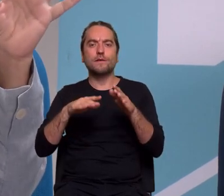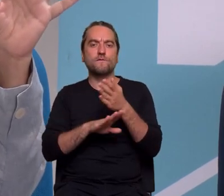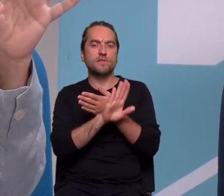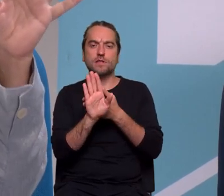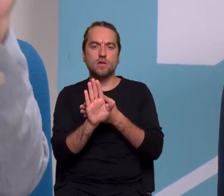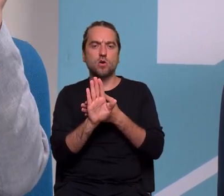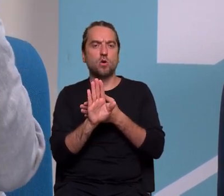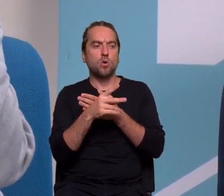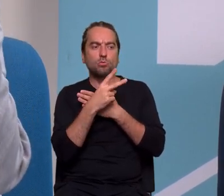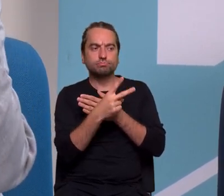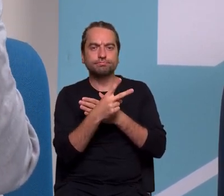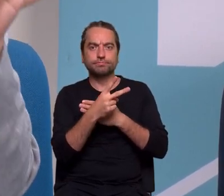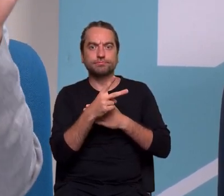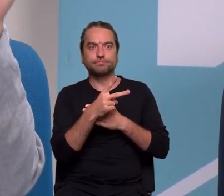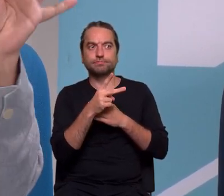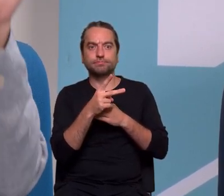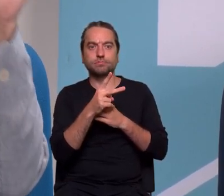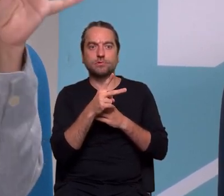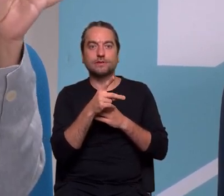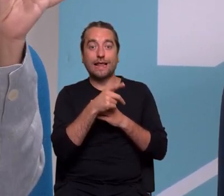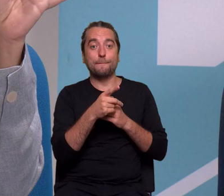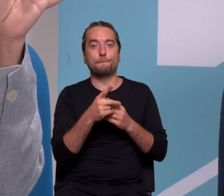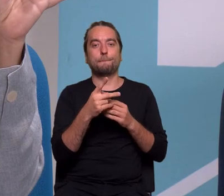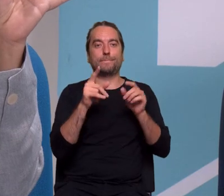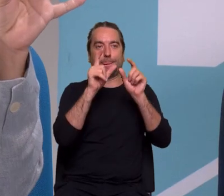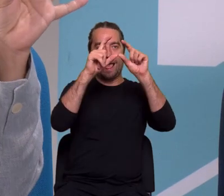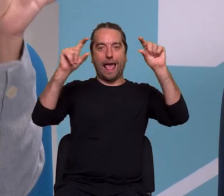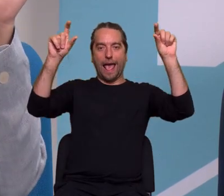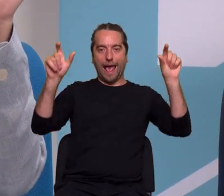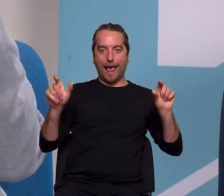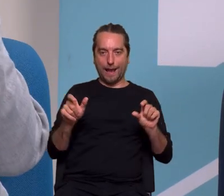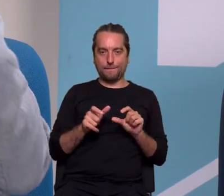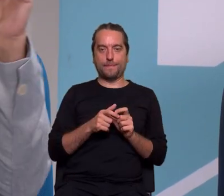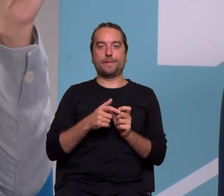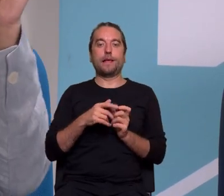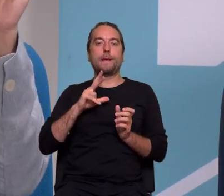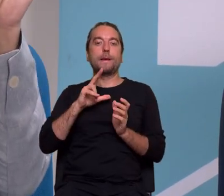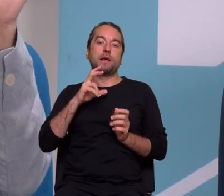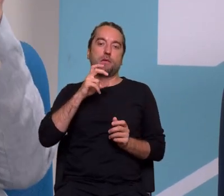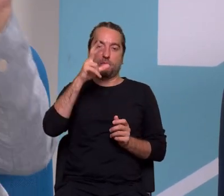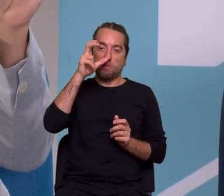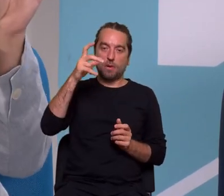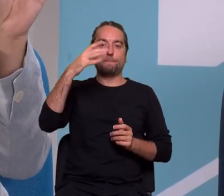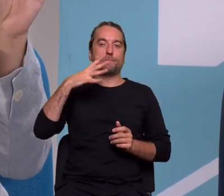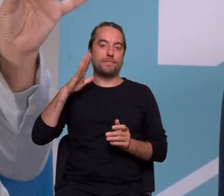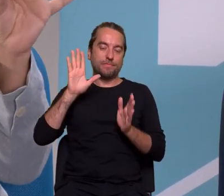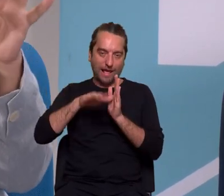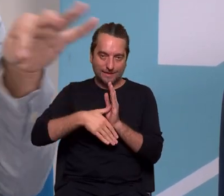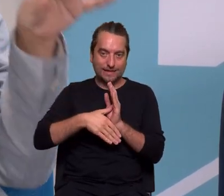nieeksponowanym, znajduje się pięciopolowy herb miasta, który został przerobiony i w który